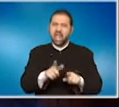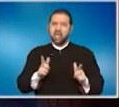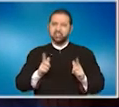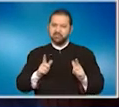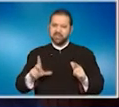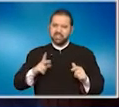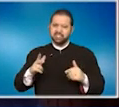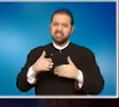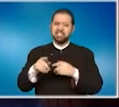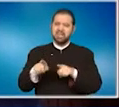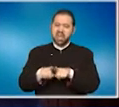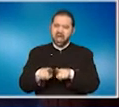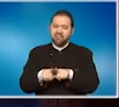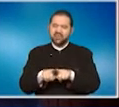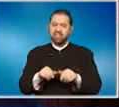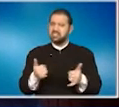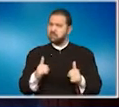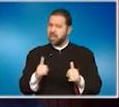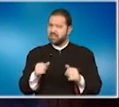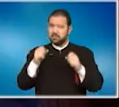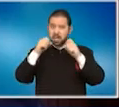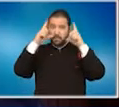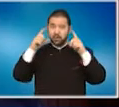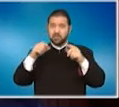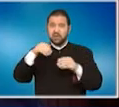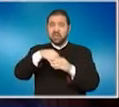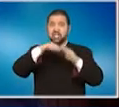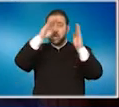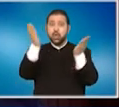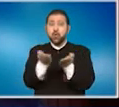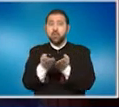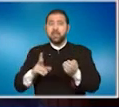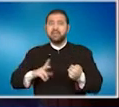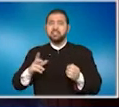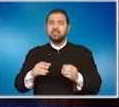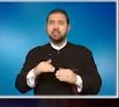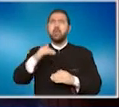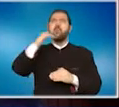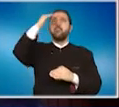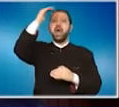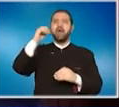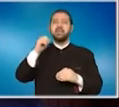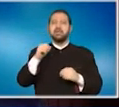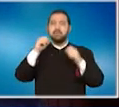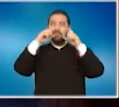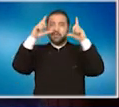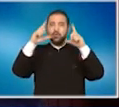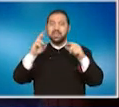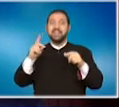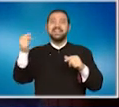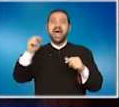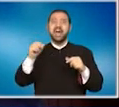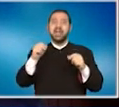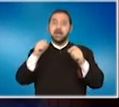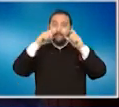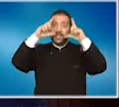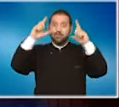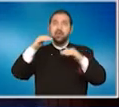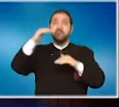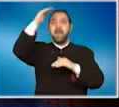se mai petrec minuni. Și că în lume sunt mari minuni, dar minuni mai mari ca omul nu sunt, zicea un